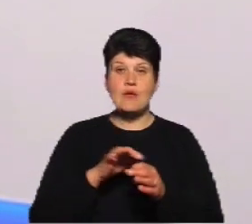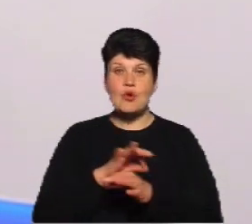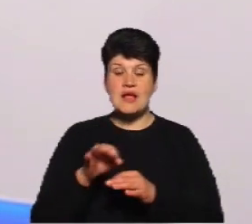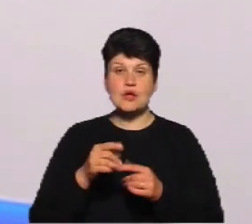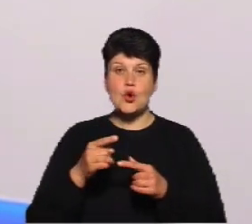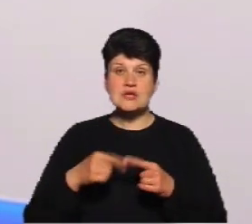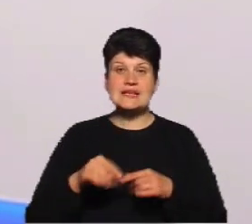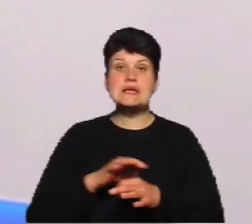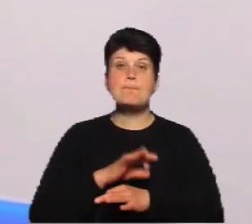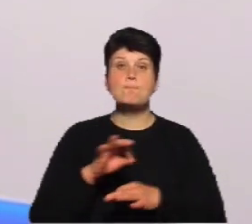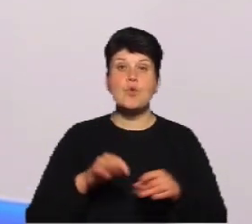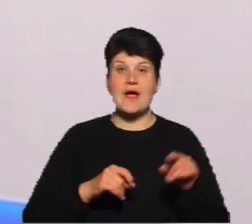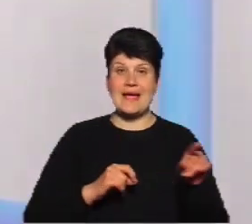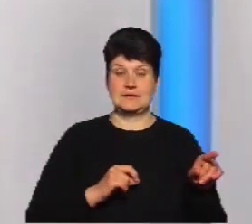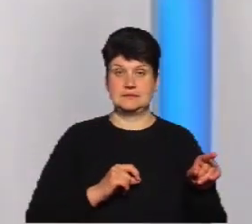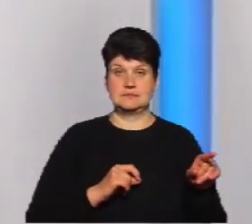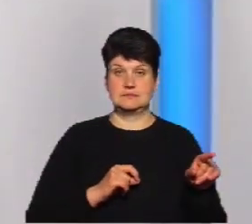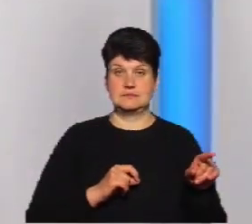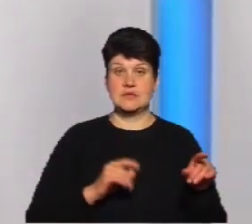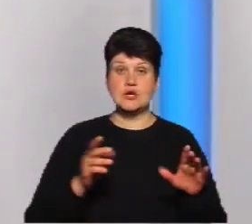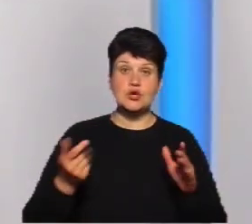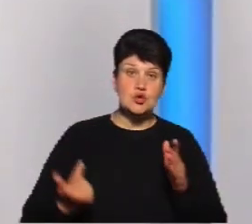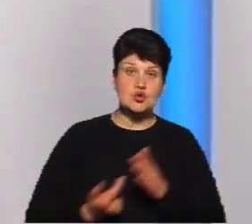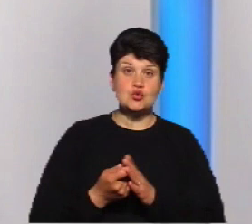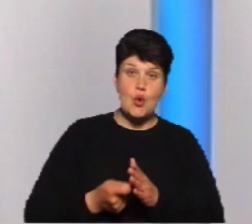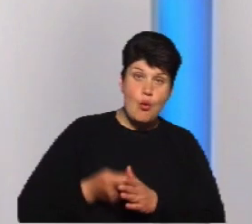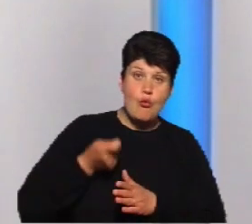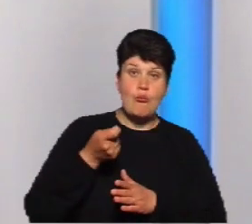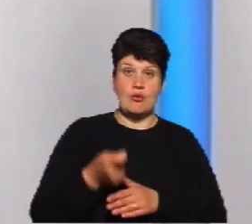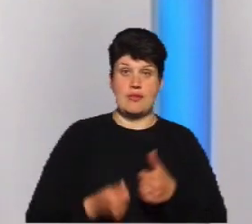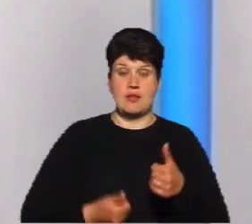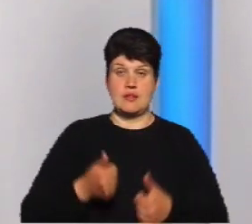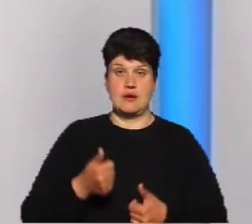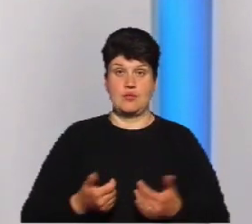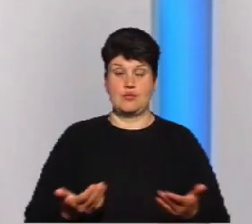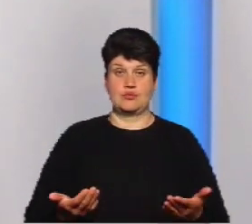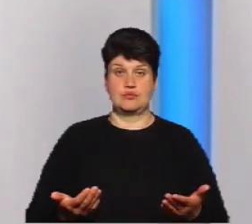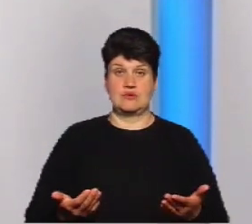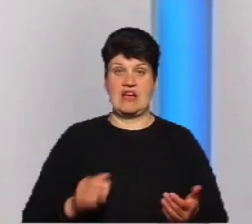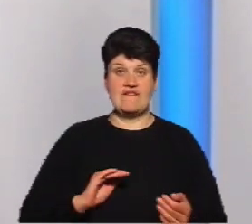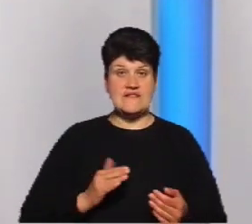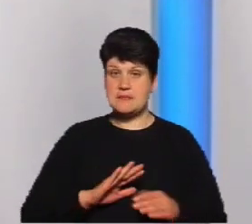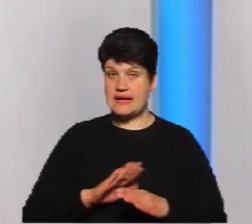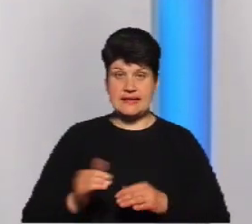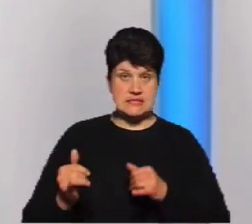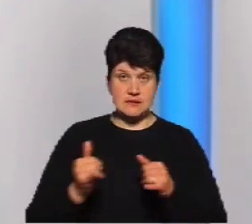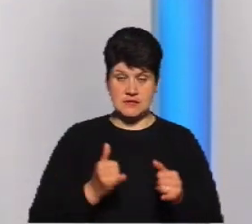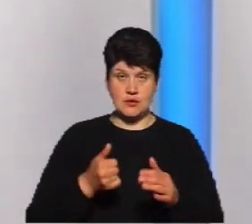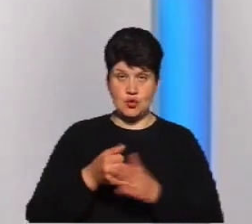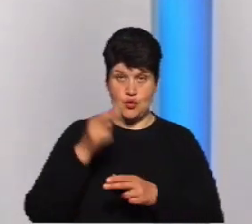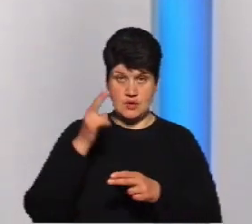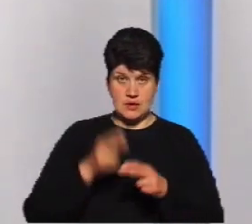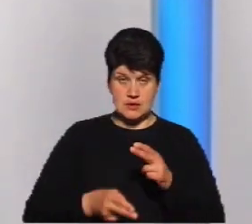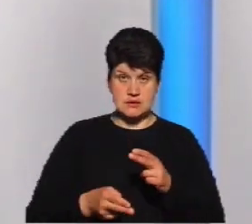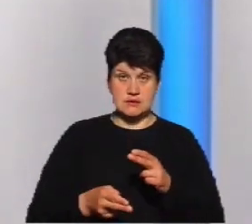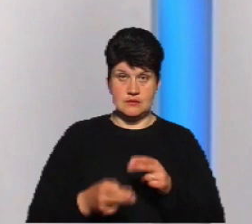проєкт і знову подала на конкурс. Тобто фірма, яка не забезпечила повністю запуск очисних споруд?